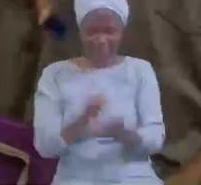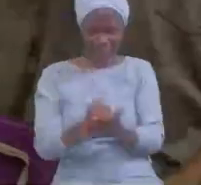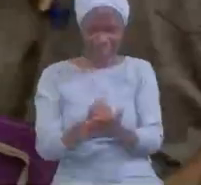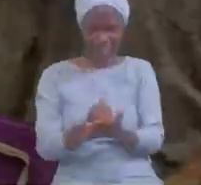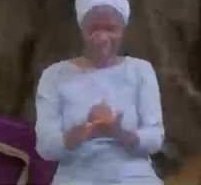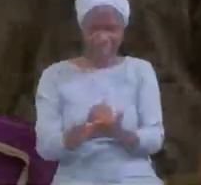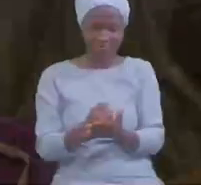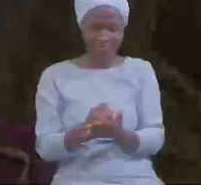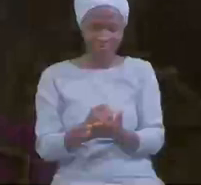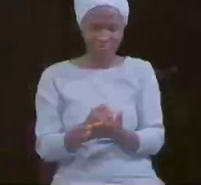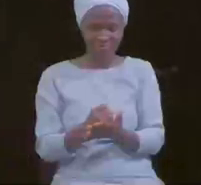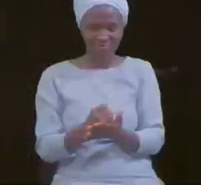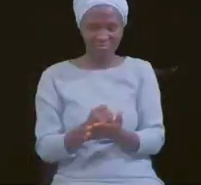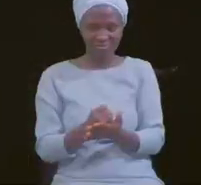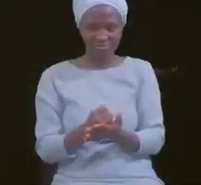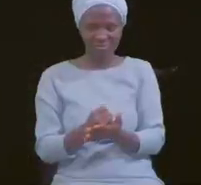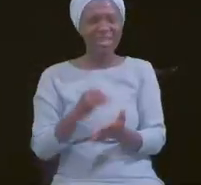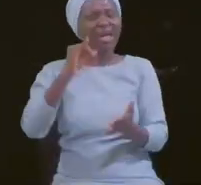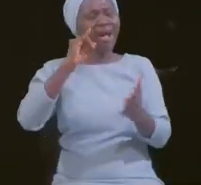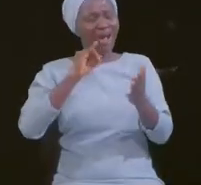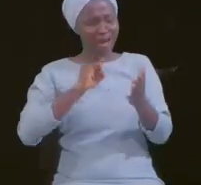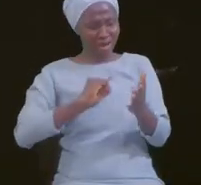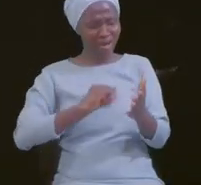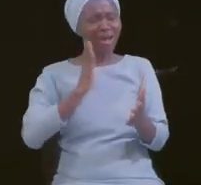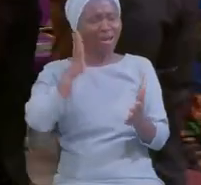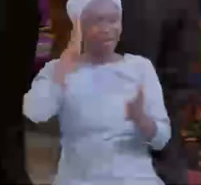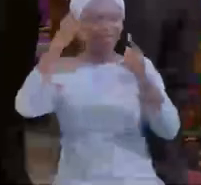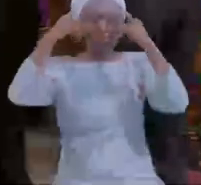Moi, je vais réussir encore.